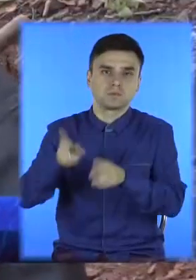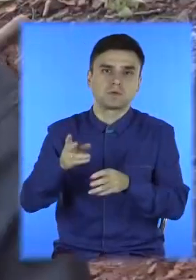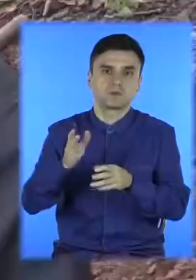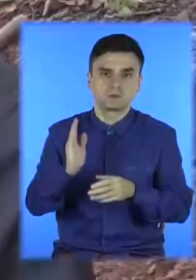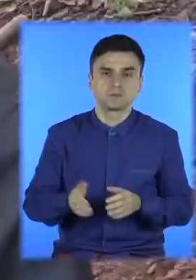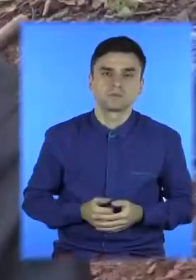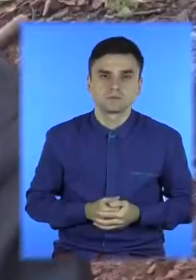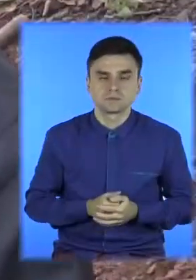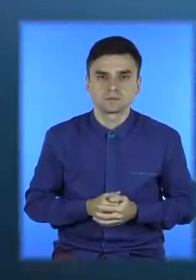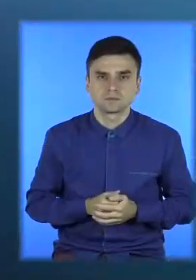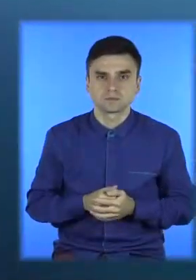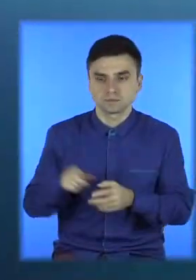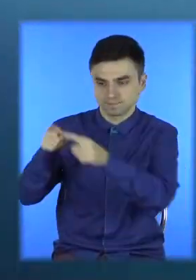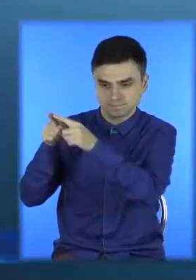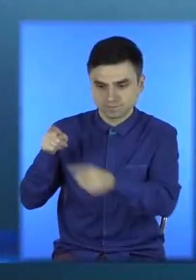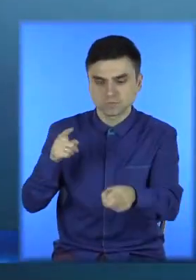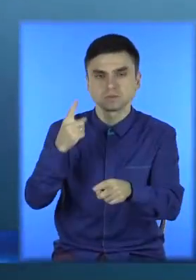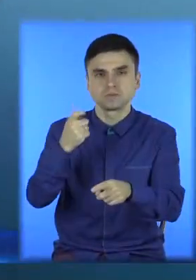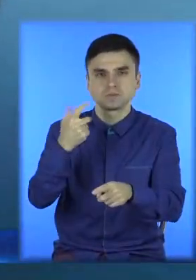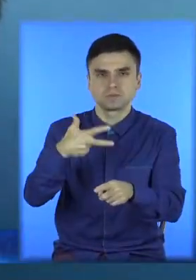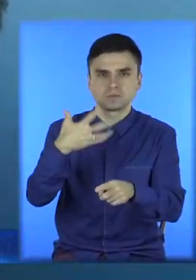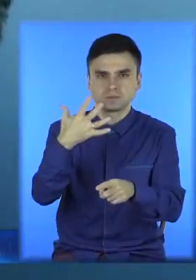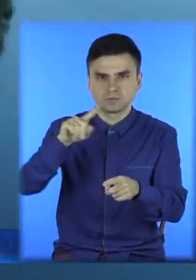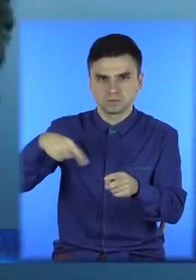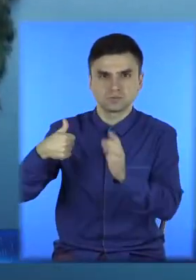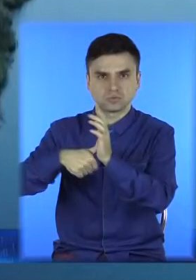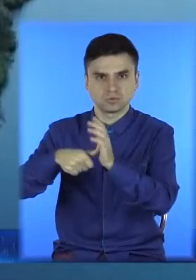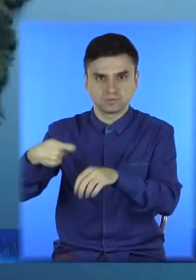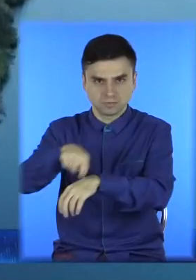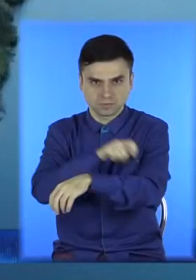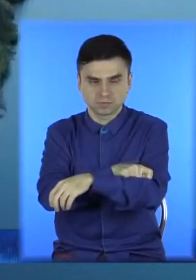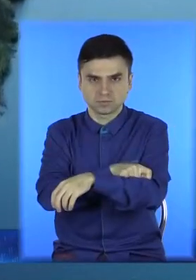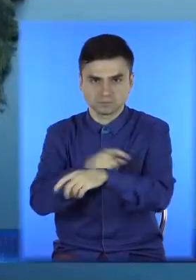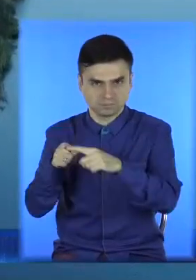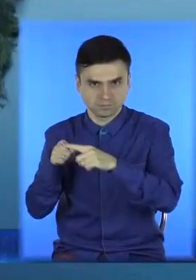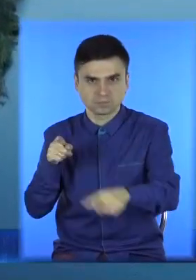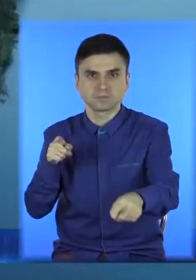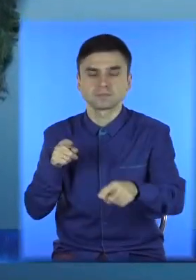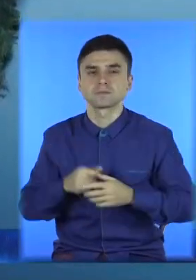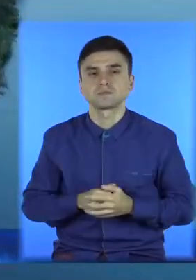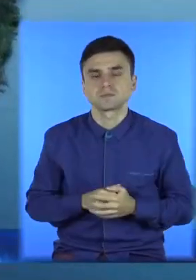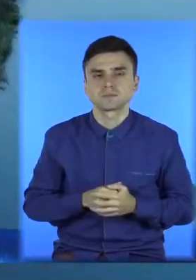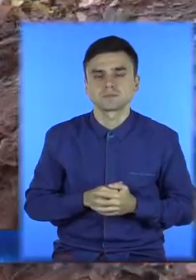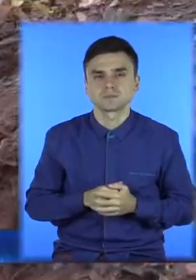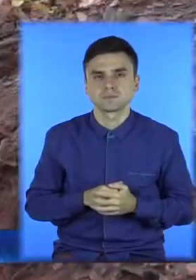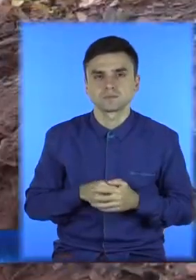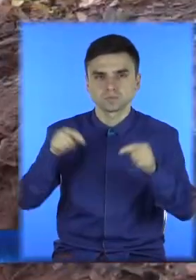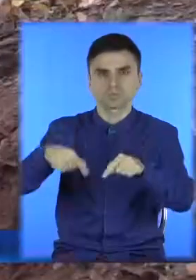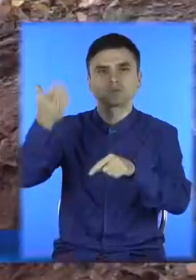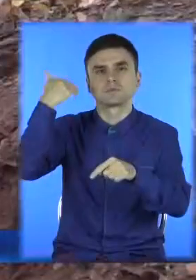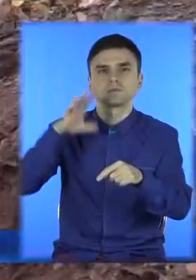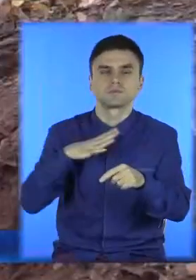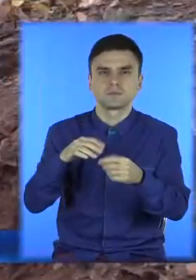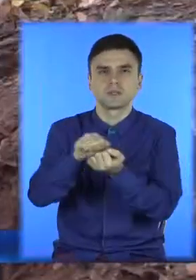135,6 метра. Тут була раніше асфальт був положений, було не благоустрою, не було нічого. Земельні